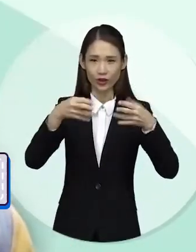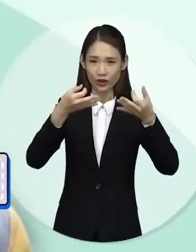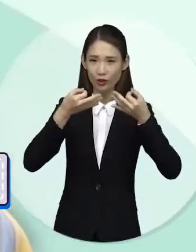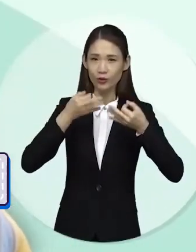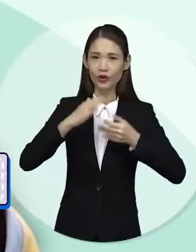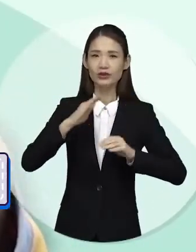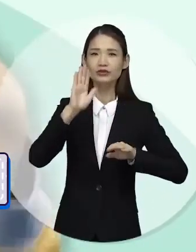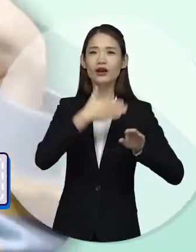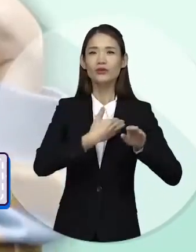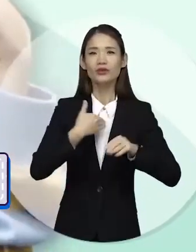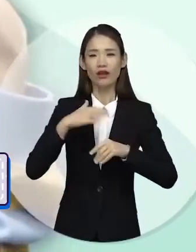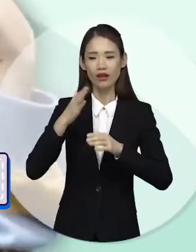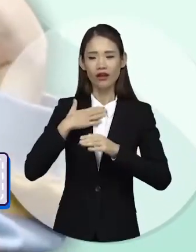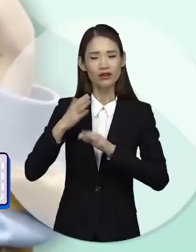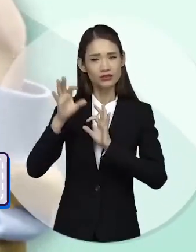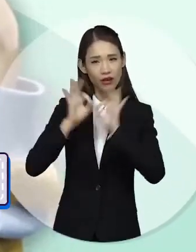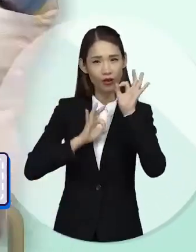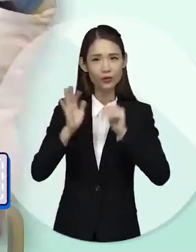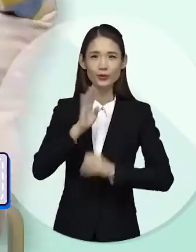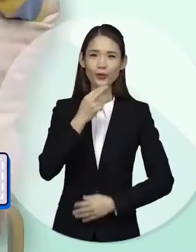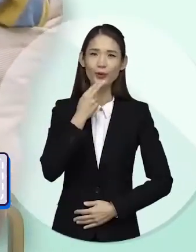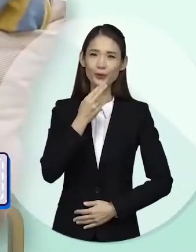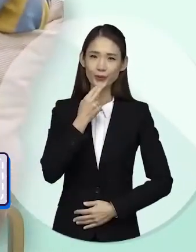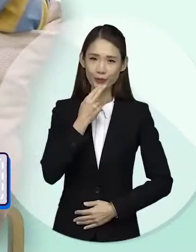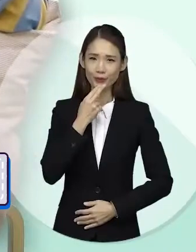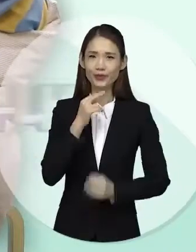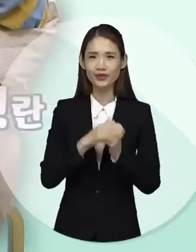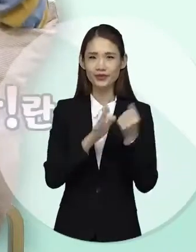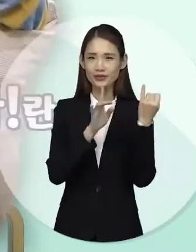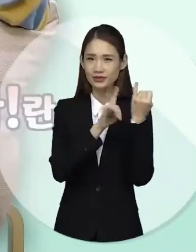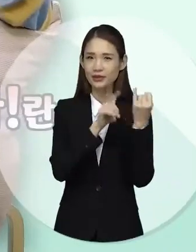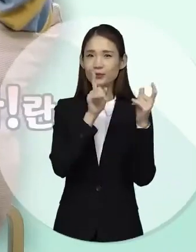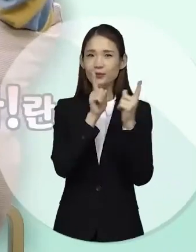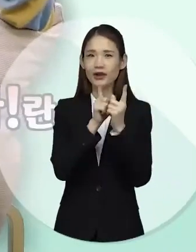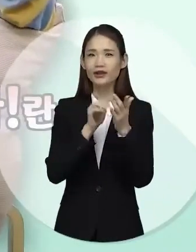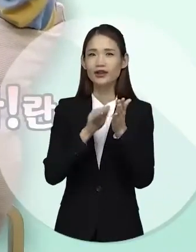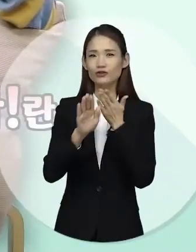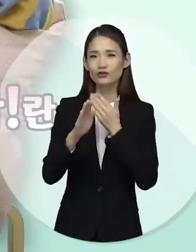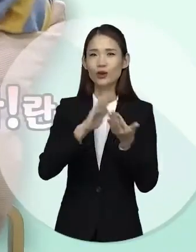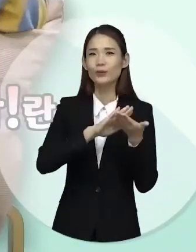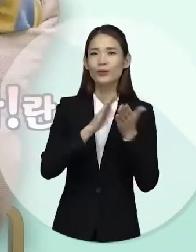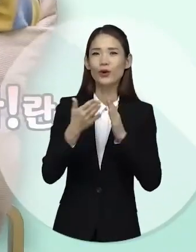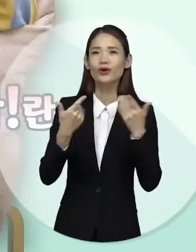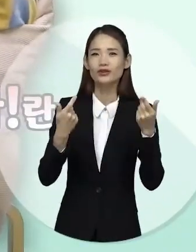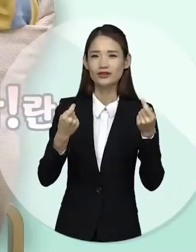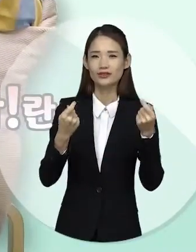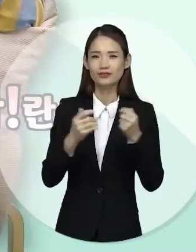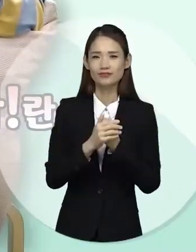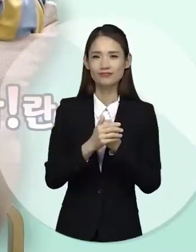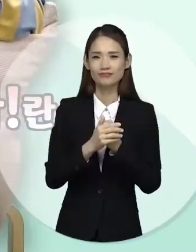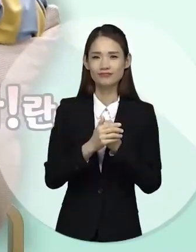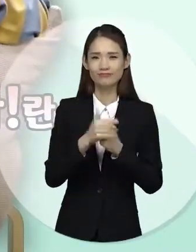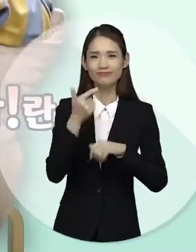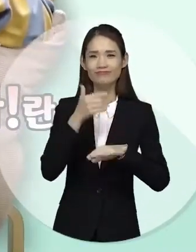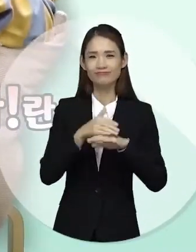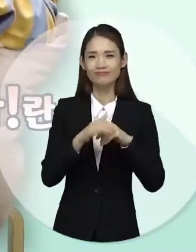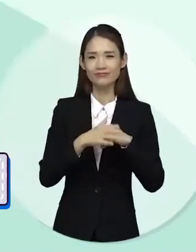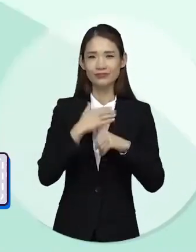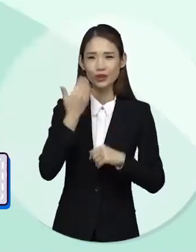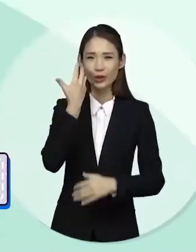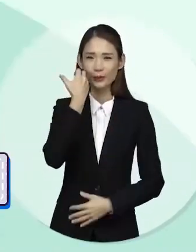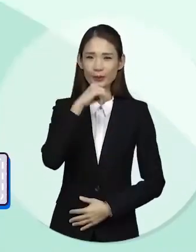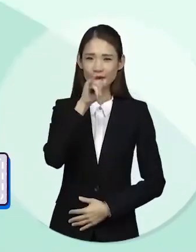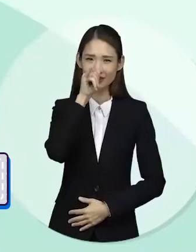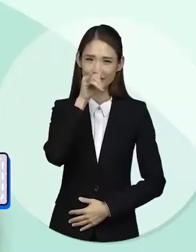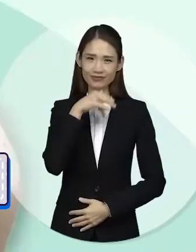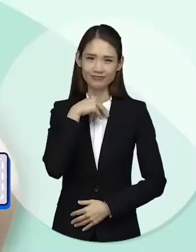쳐다보는 것이 잘못된 거지 내가 잘못된 게 아니구나 라는 생각이 들어서 민지를 만나고서 조금 변화한 지점인 것 같아요. 그래서 좀 기억 많이 남습니다.